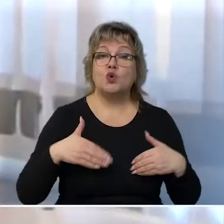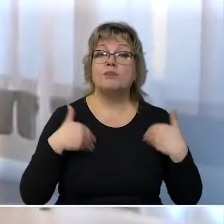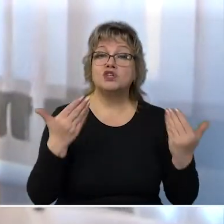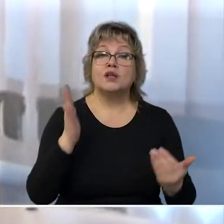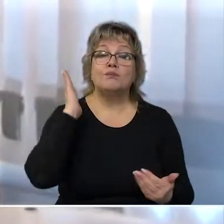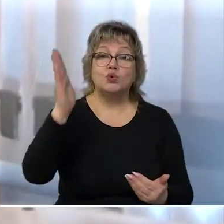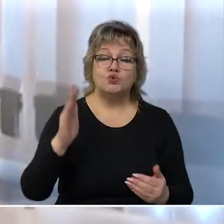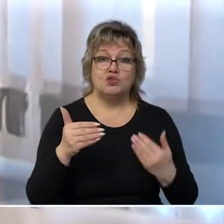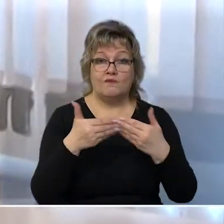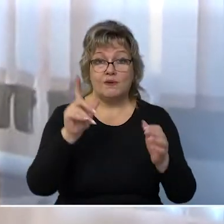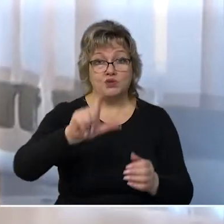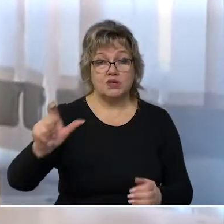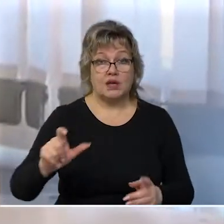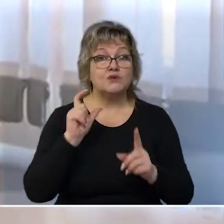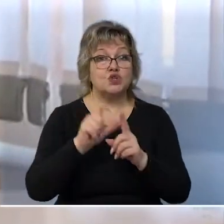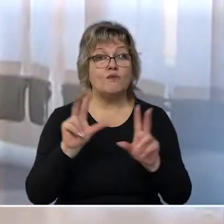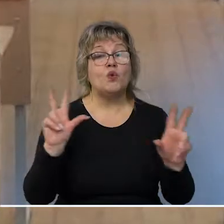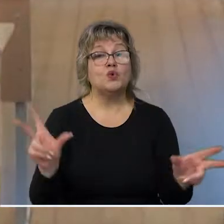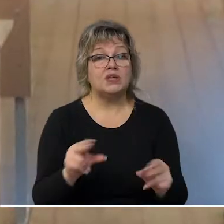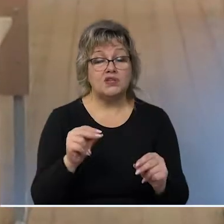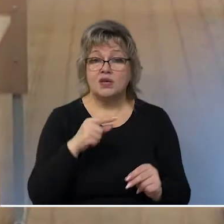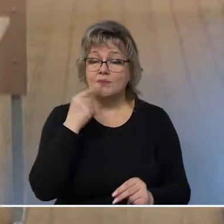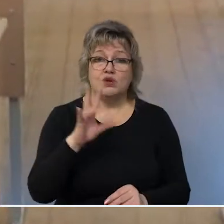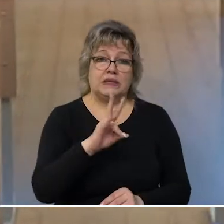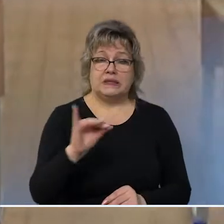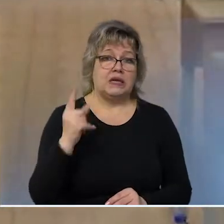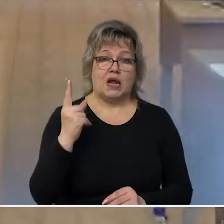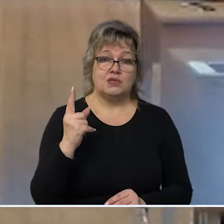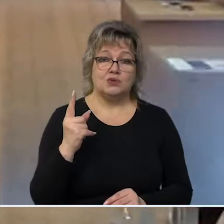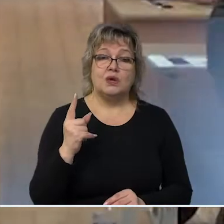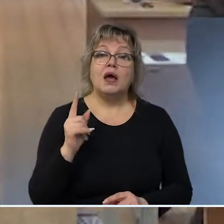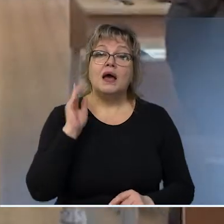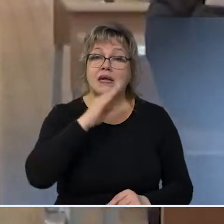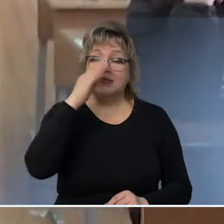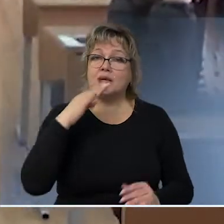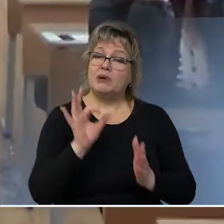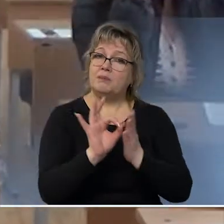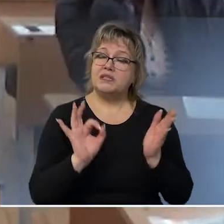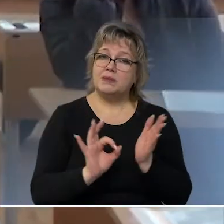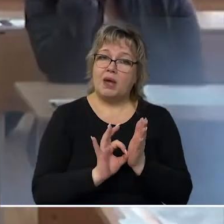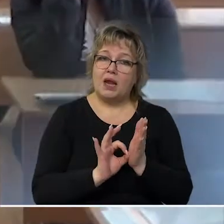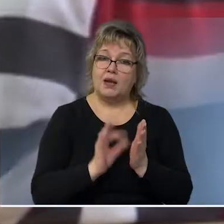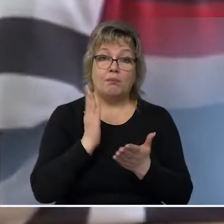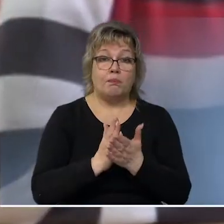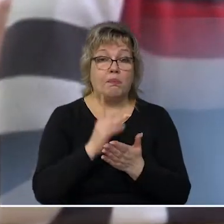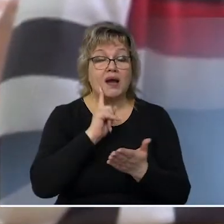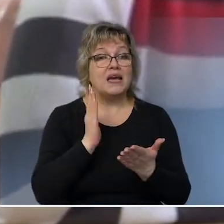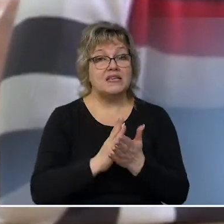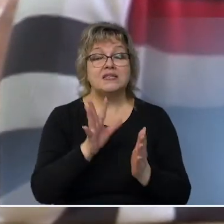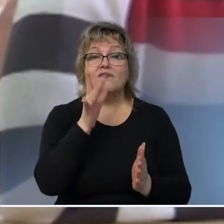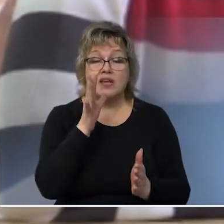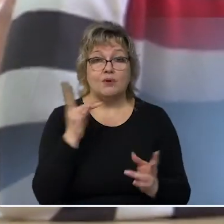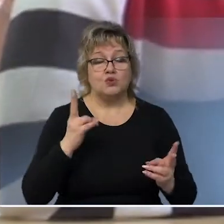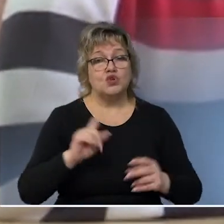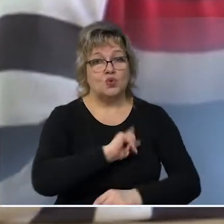Что пожелать будущим выпускникам? Слово «удачи» не прозвучало ни разу. Родители были принципиальны. Пока есть время,